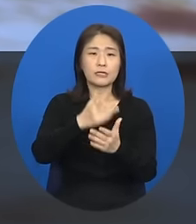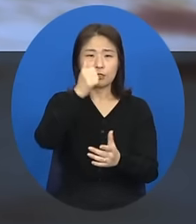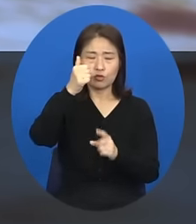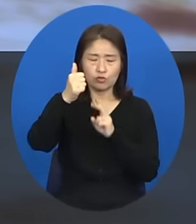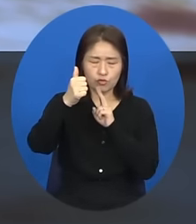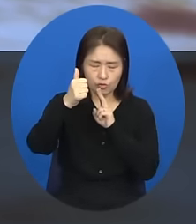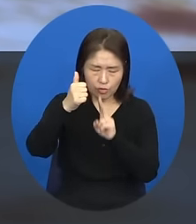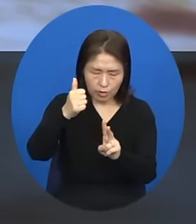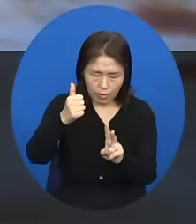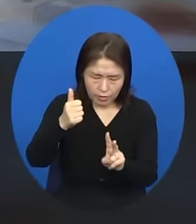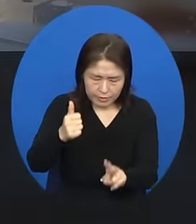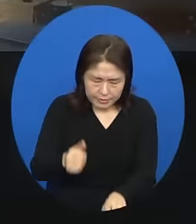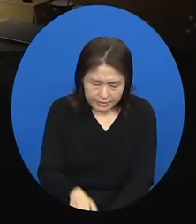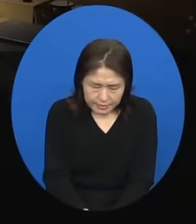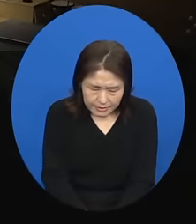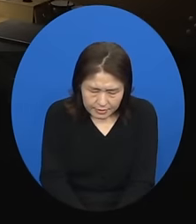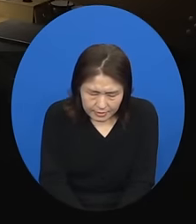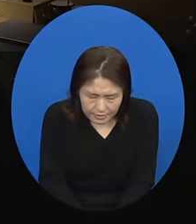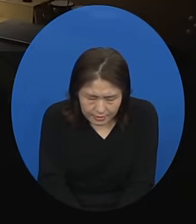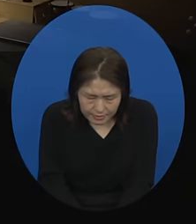기도합니다. 주여,